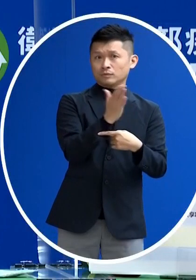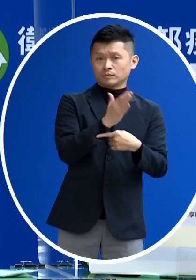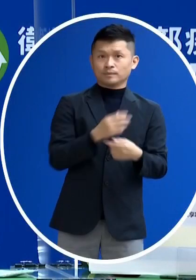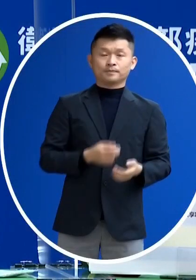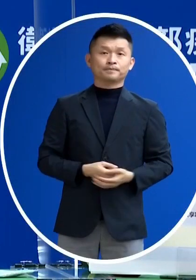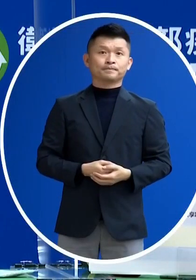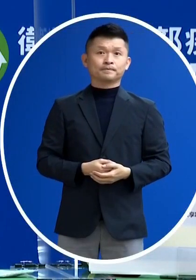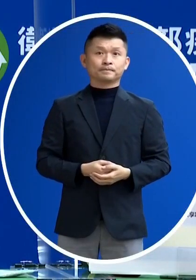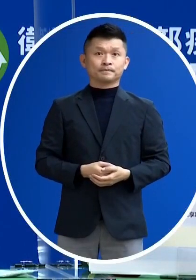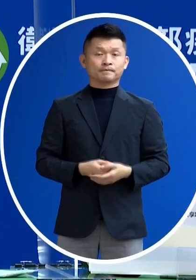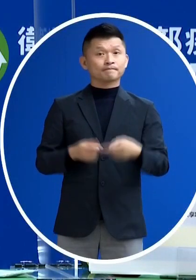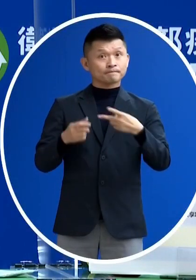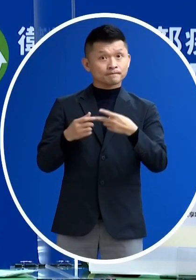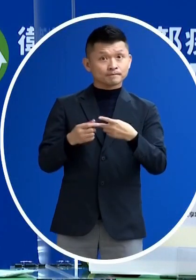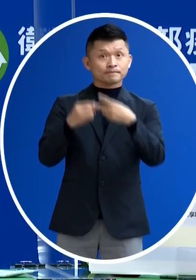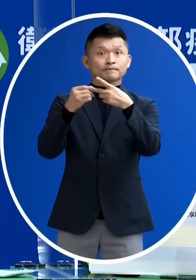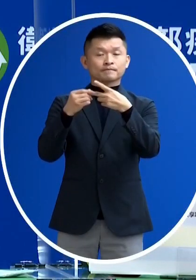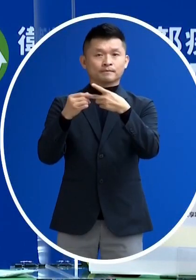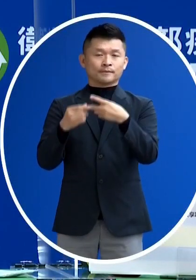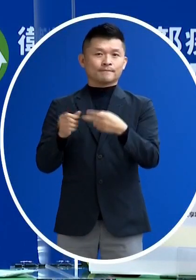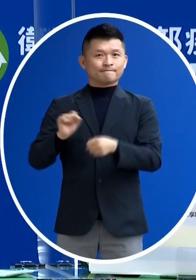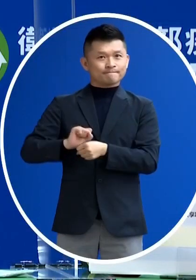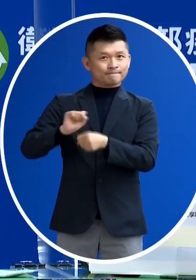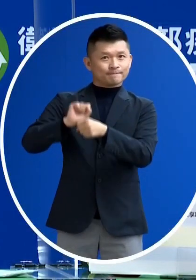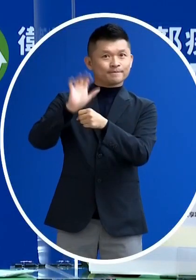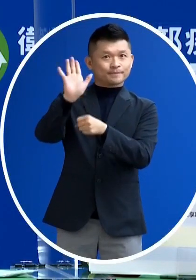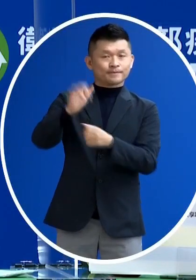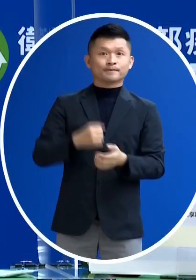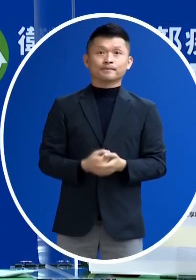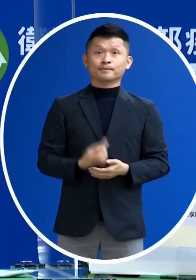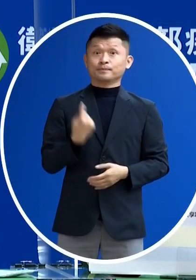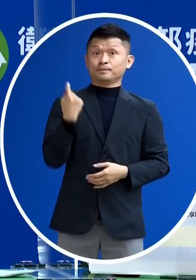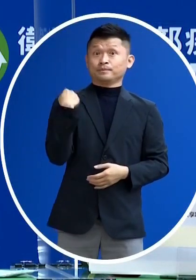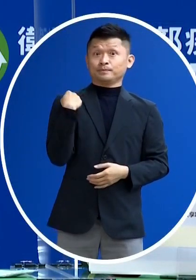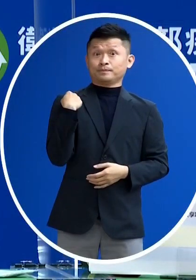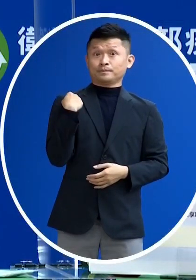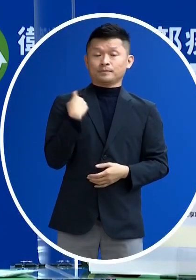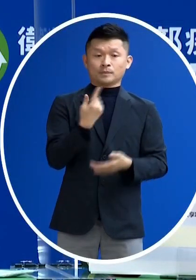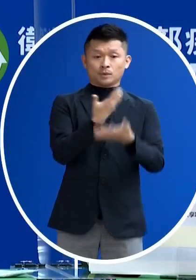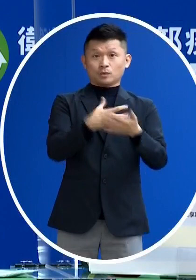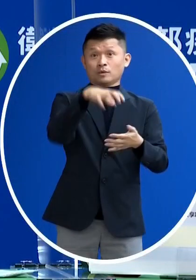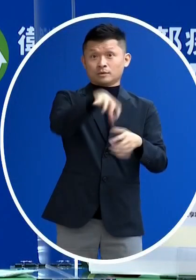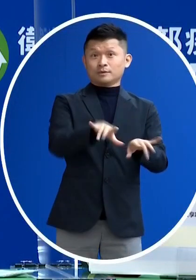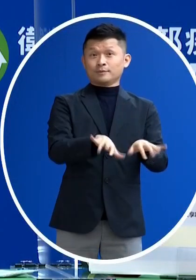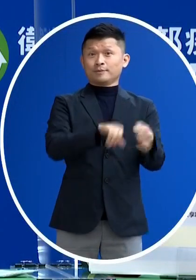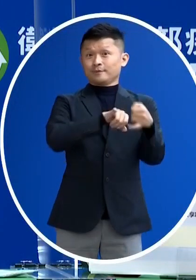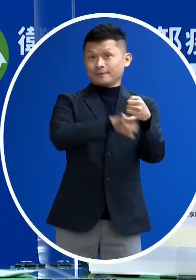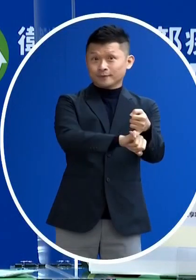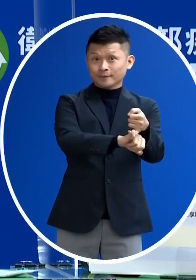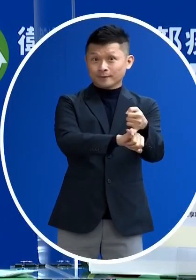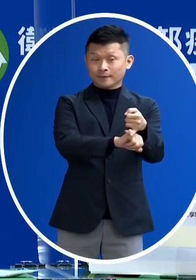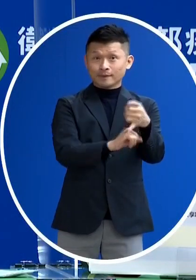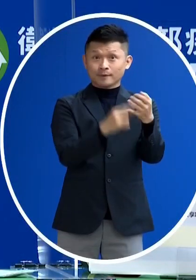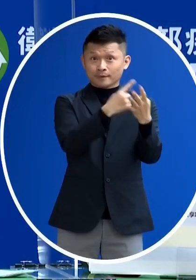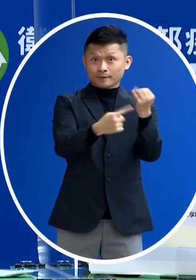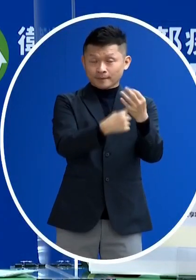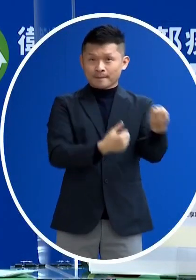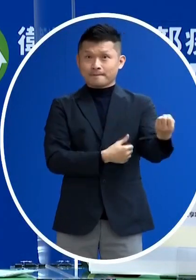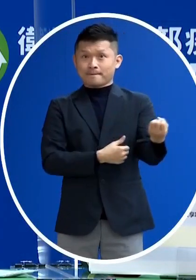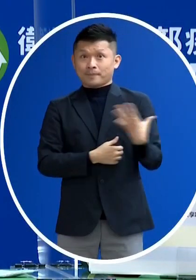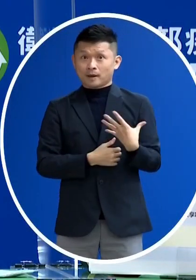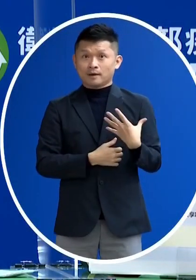在增加一些，它是昨天里面预约，以我们的预约平台现在报上来，目前它